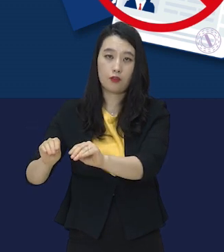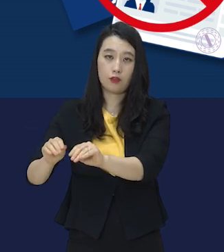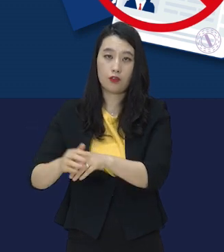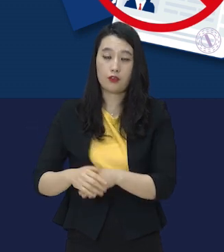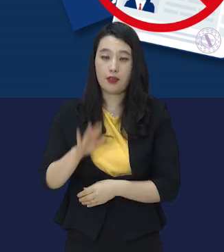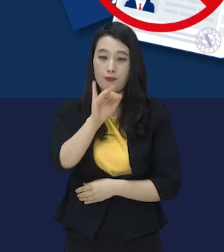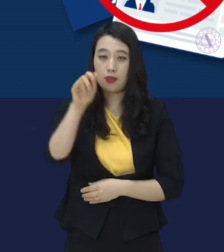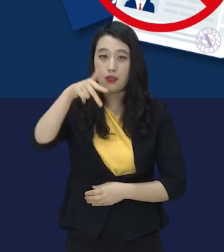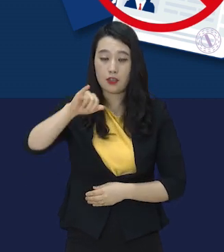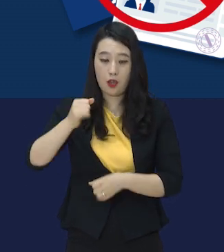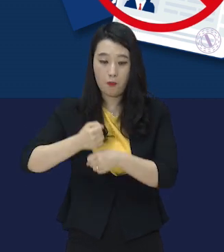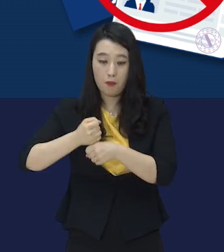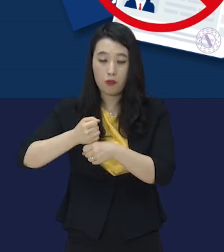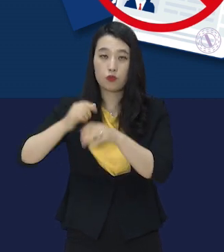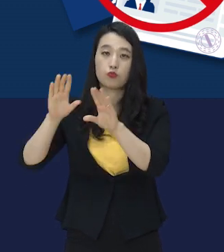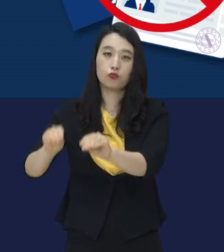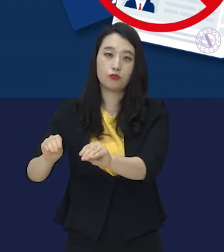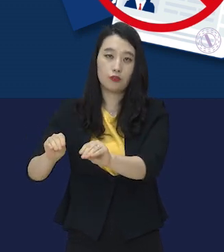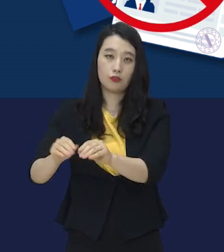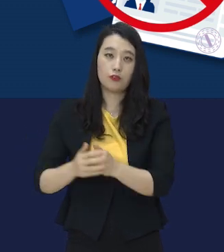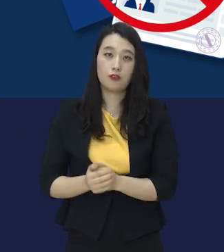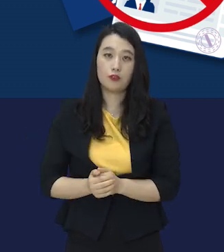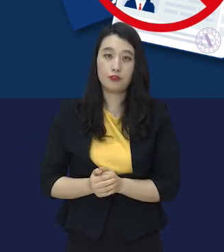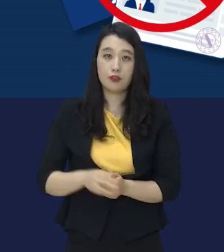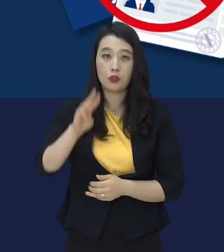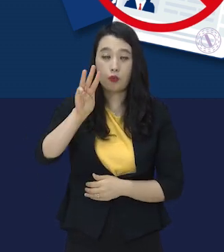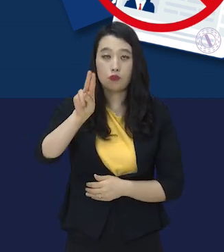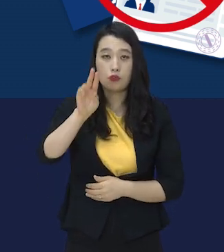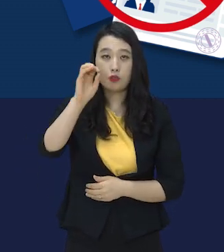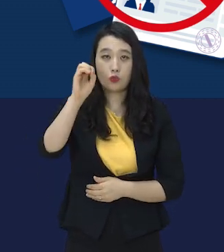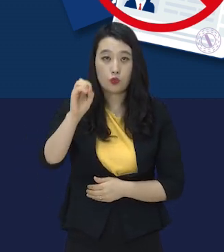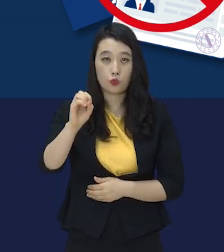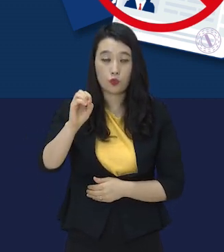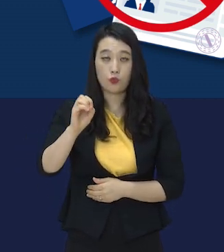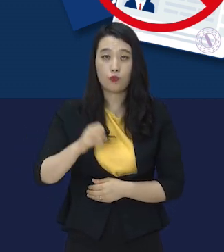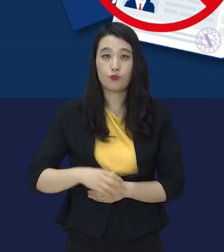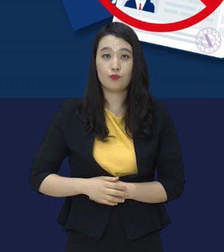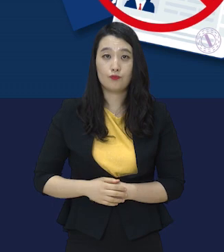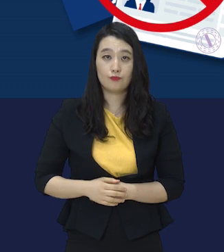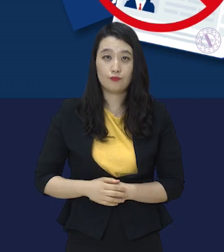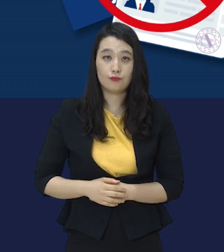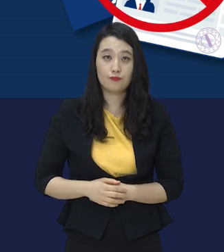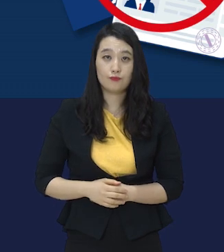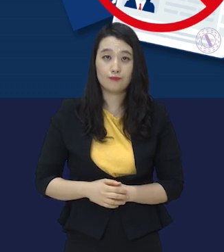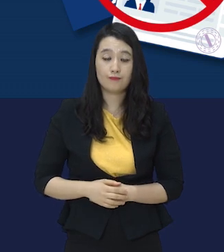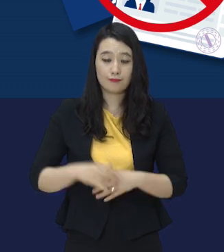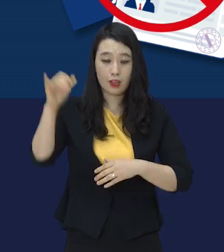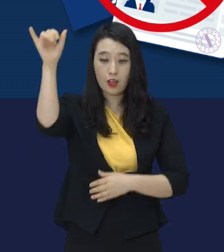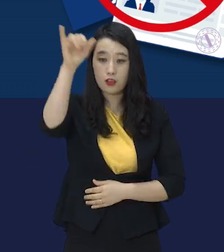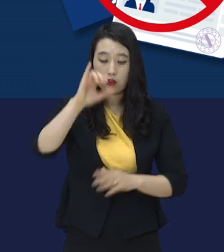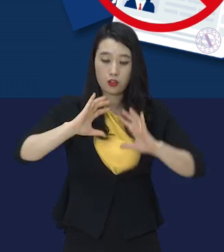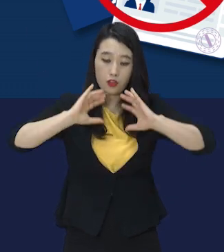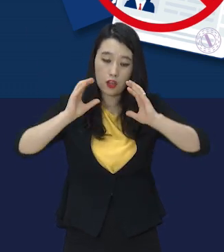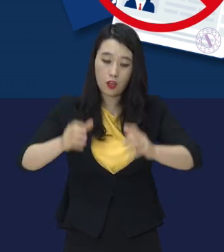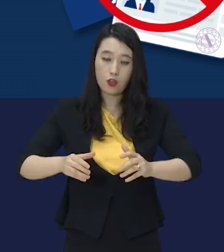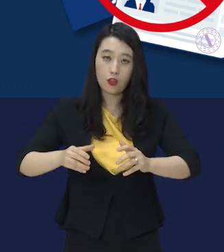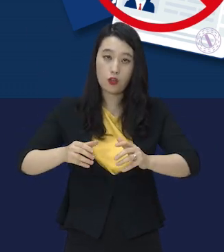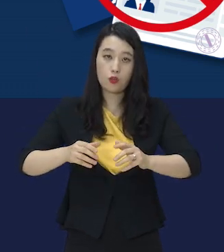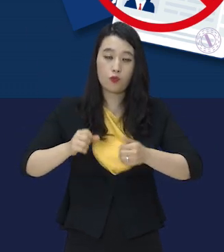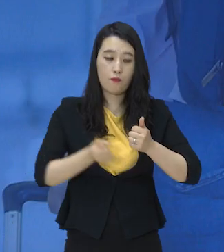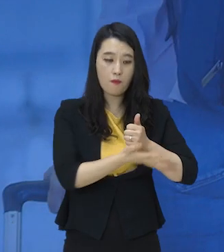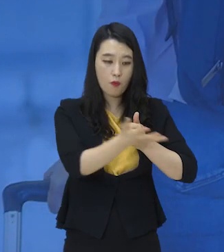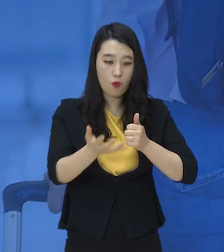발급을 중지하기로 했습니다. WHO 세계보건기구는 세계적인 코로나19 확산